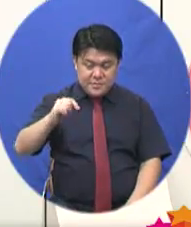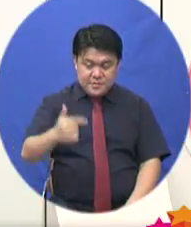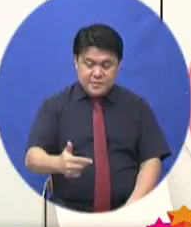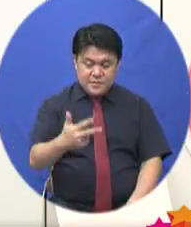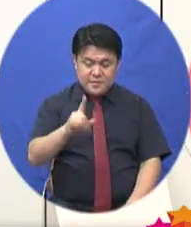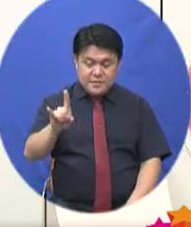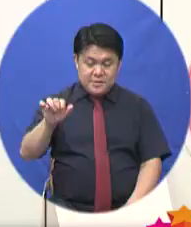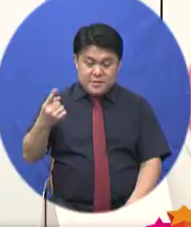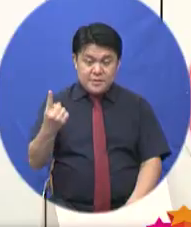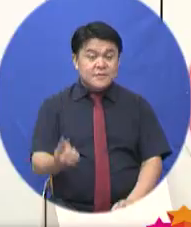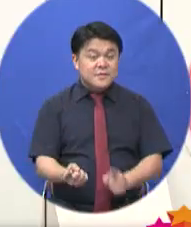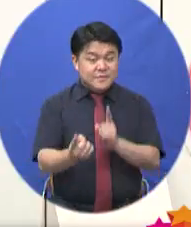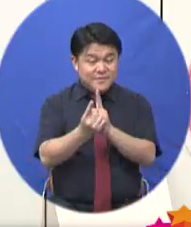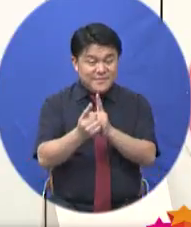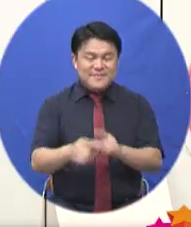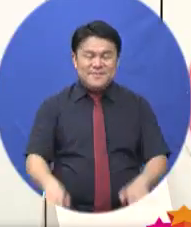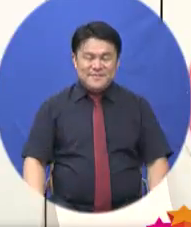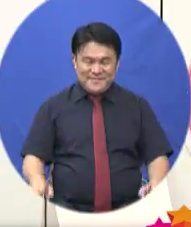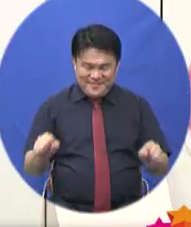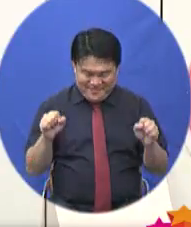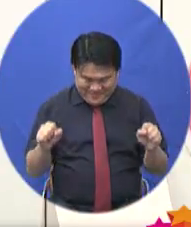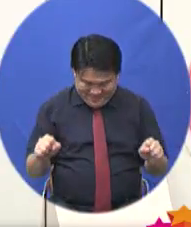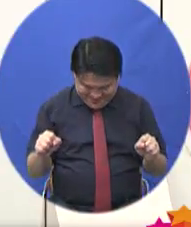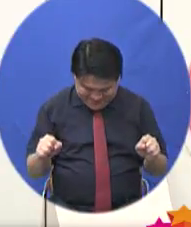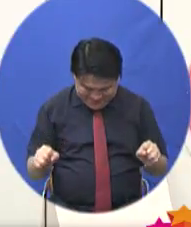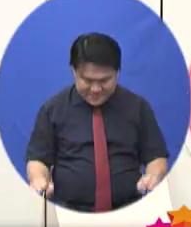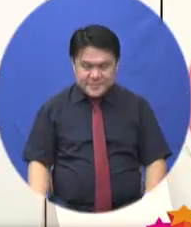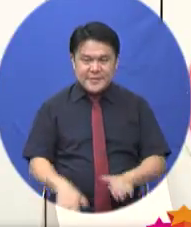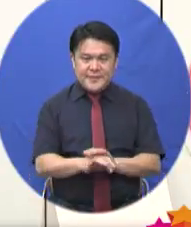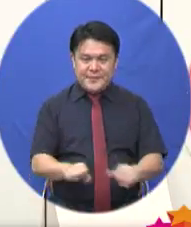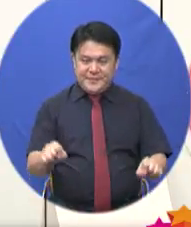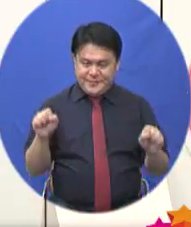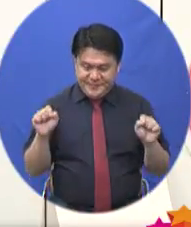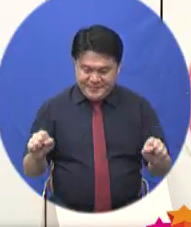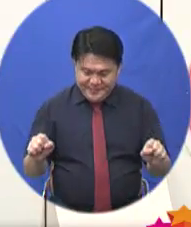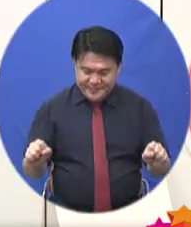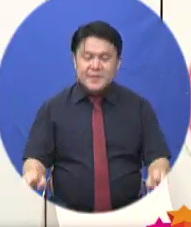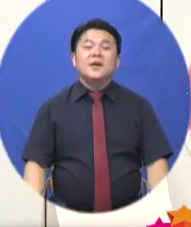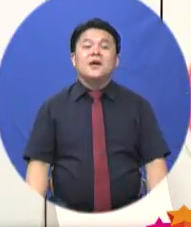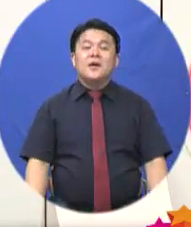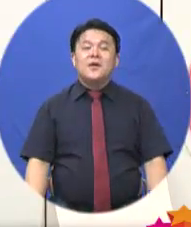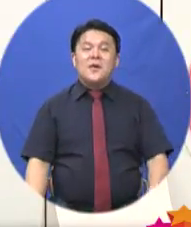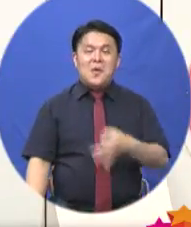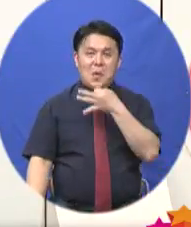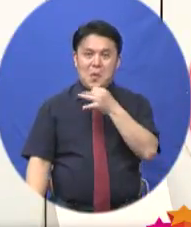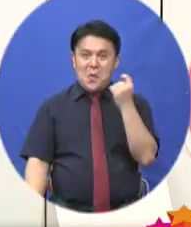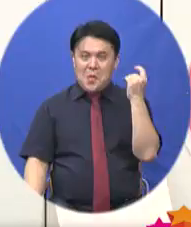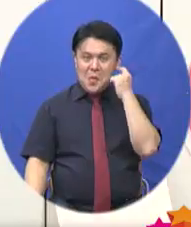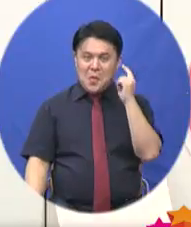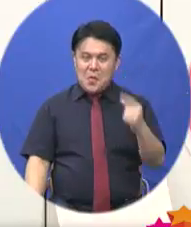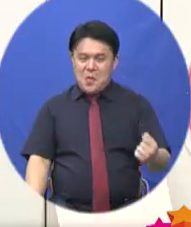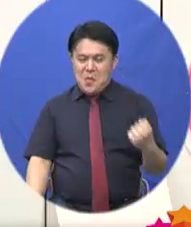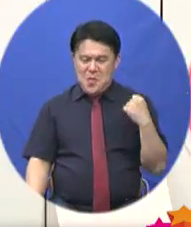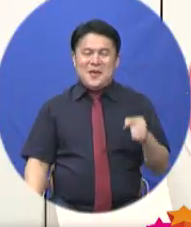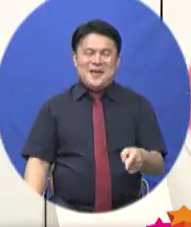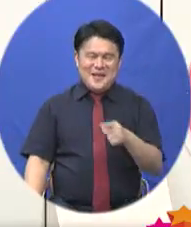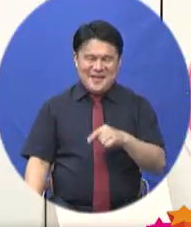신대호님 연결하겠습니다. 여보세요? 예, 안녕하세요. 야, 목소리가